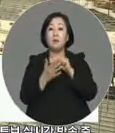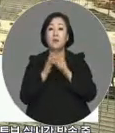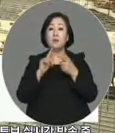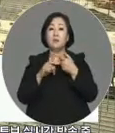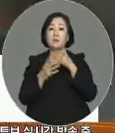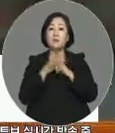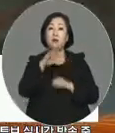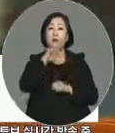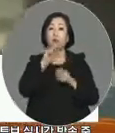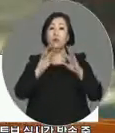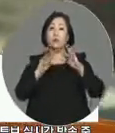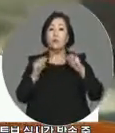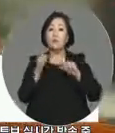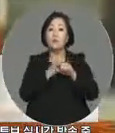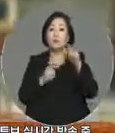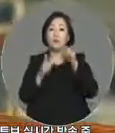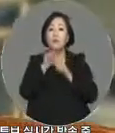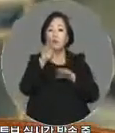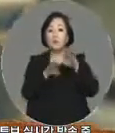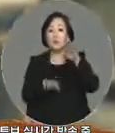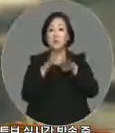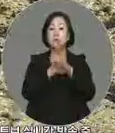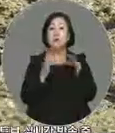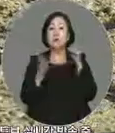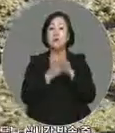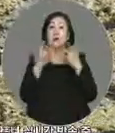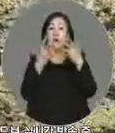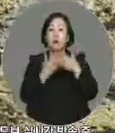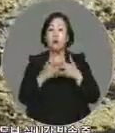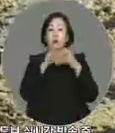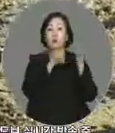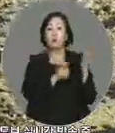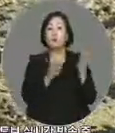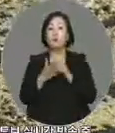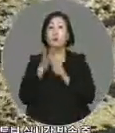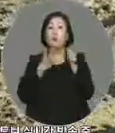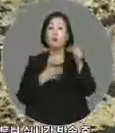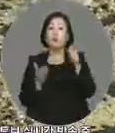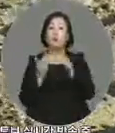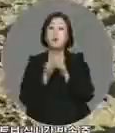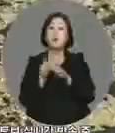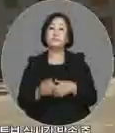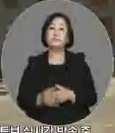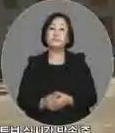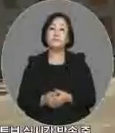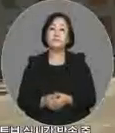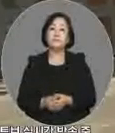콘크리트 양생 불량과 관련해 견실한 시공과 안전 관리를 당부했습니다.